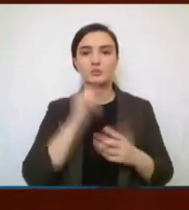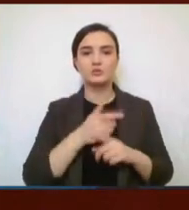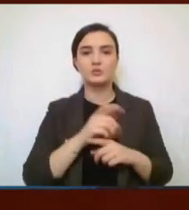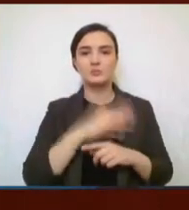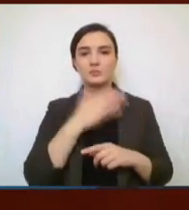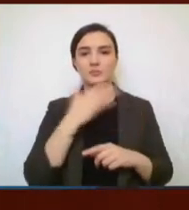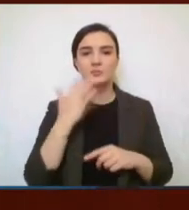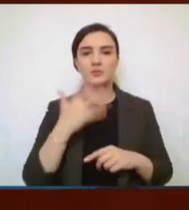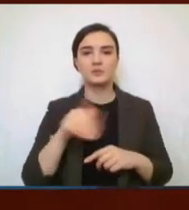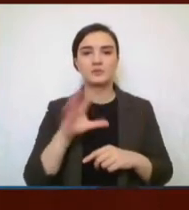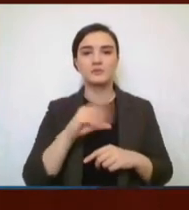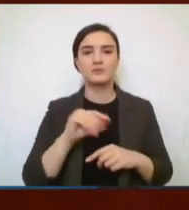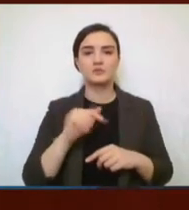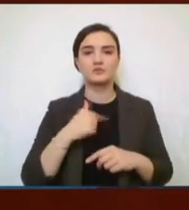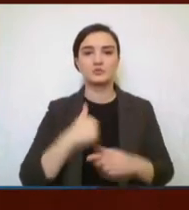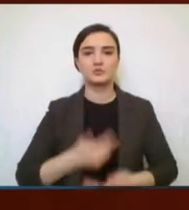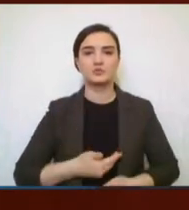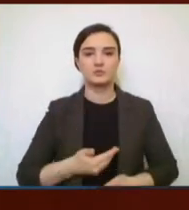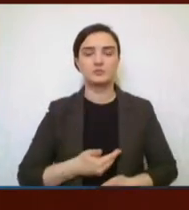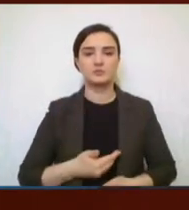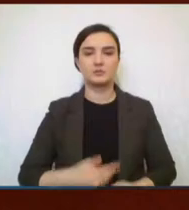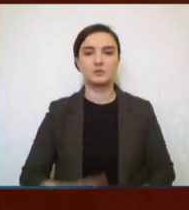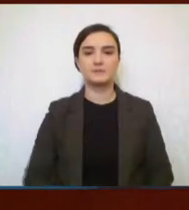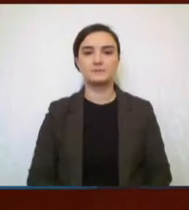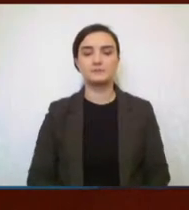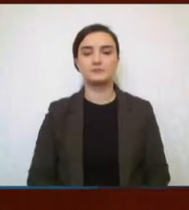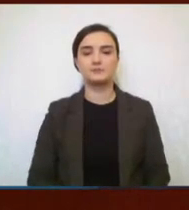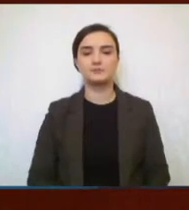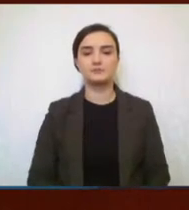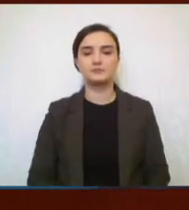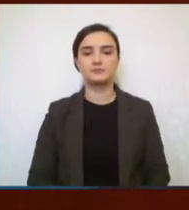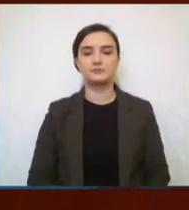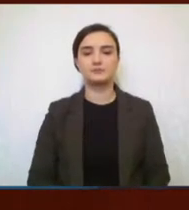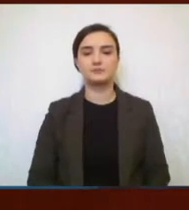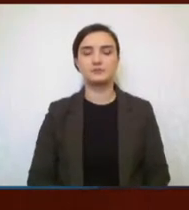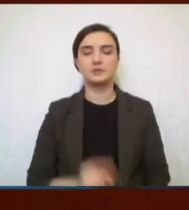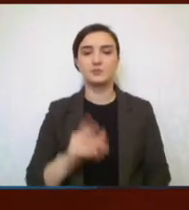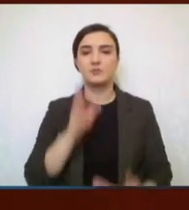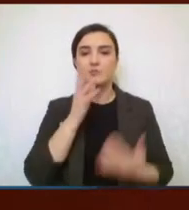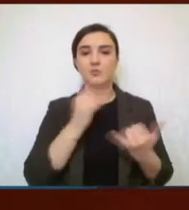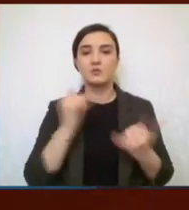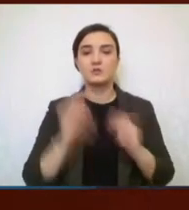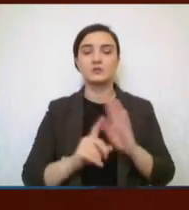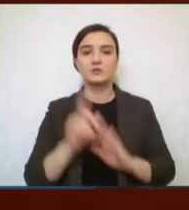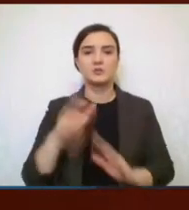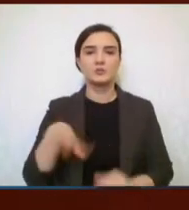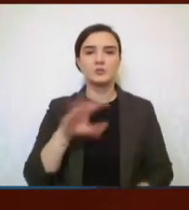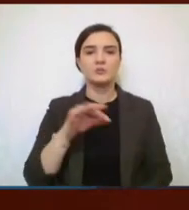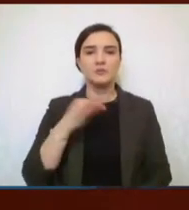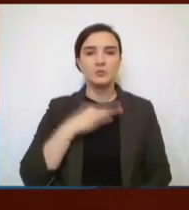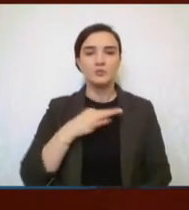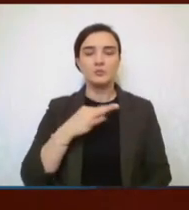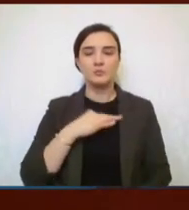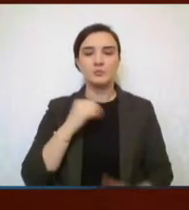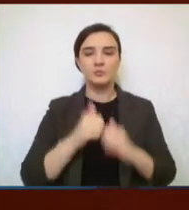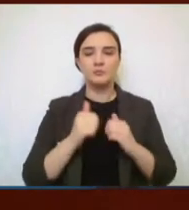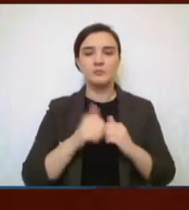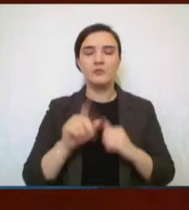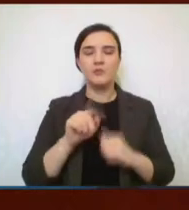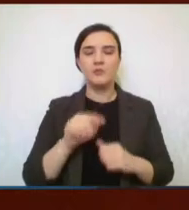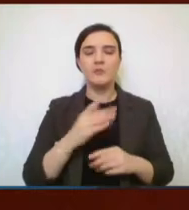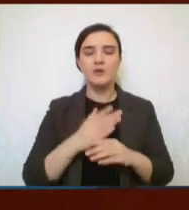პარამეტრს ჩვენი ცხოვრებისა. და იმ მომენტიდანვე სულ გვეუბნებოდი, რომ უმნიშვნელოვანესი არის